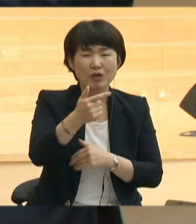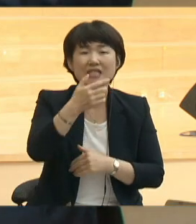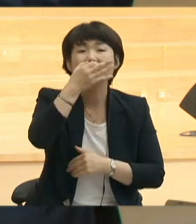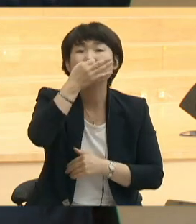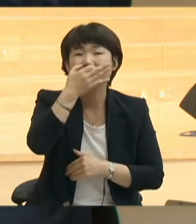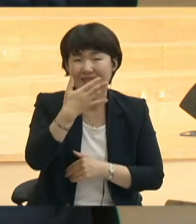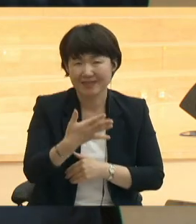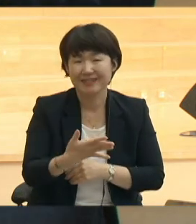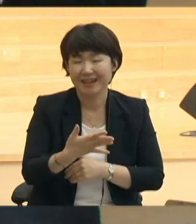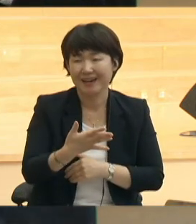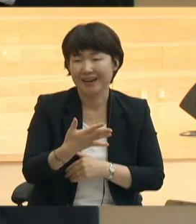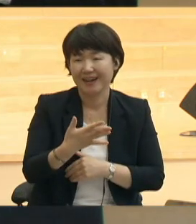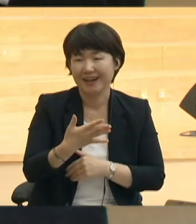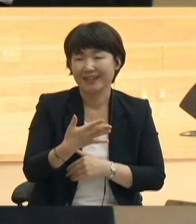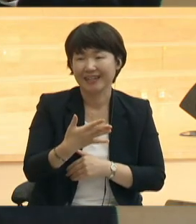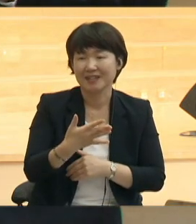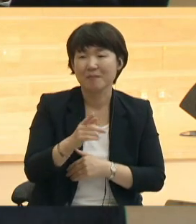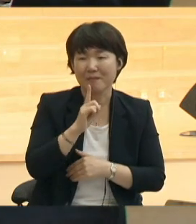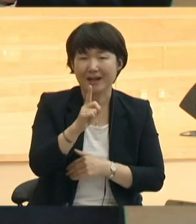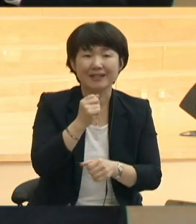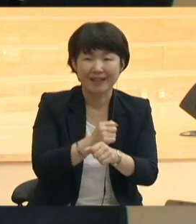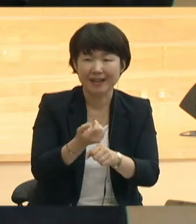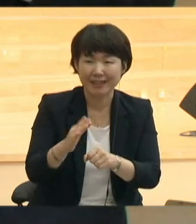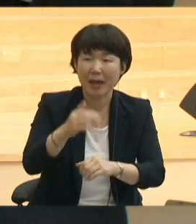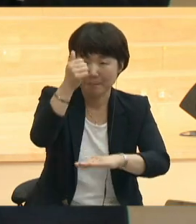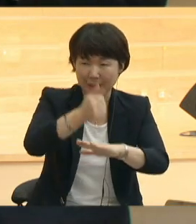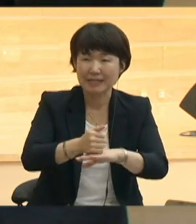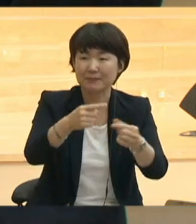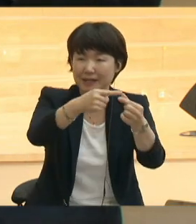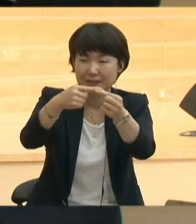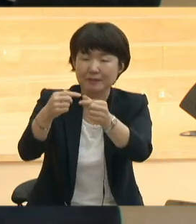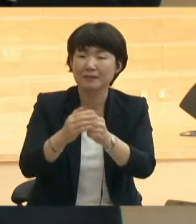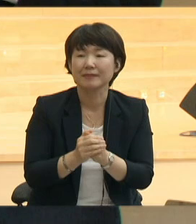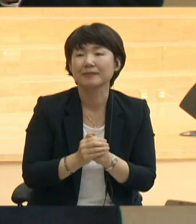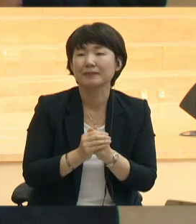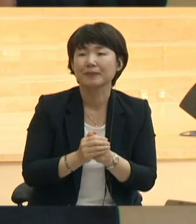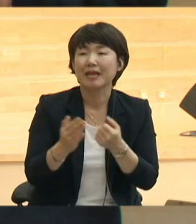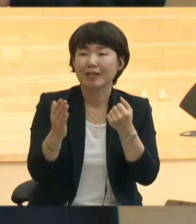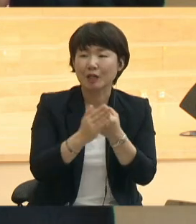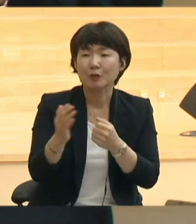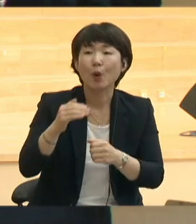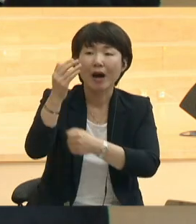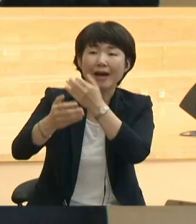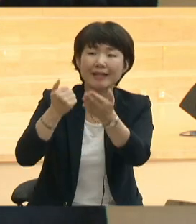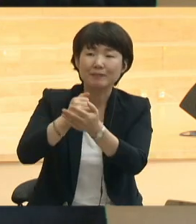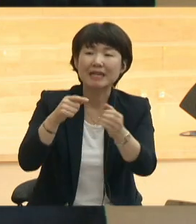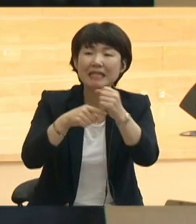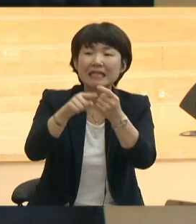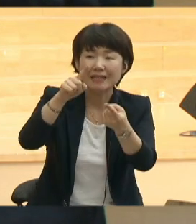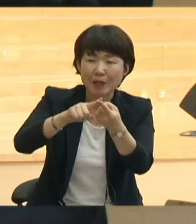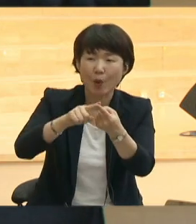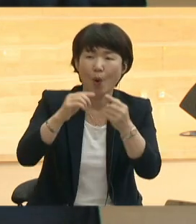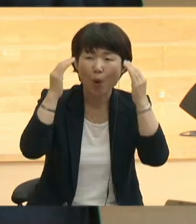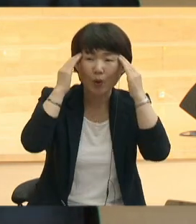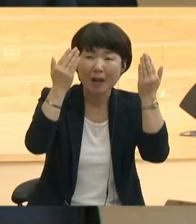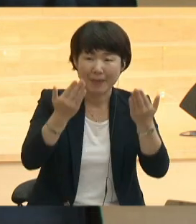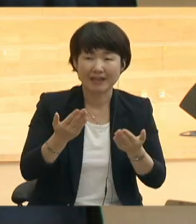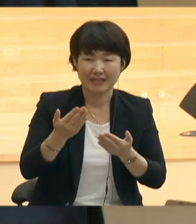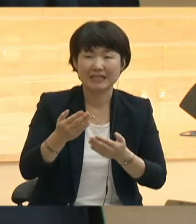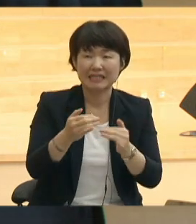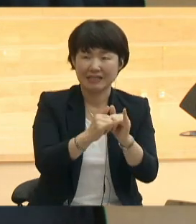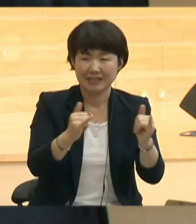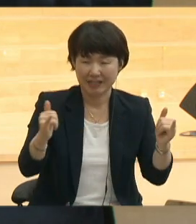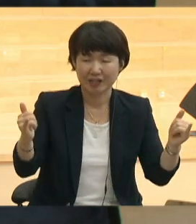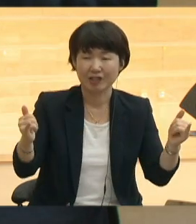마지막 자리입니다 읽어볼까 읽어 보십시다 자 그러므로 같이 시작 그러므로 하나님의 뜻대로 고난을 받는